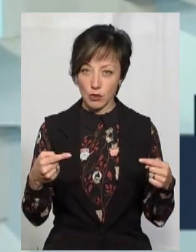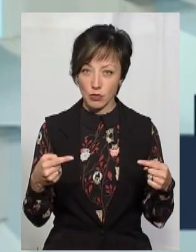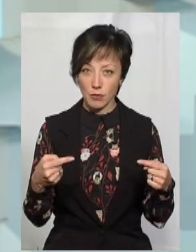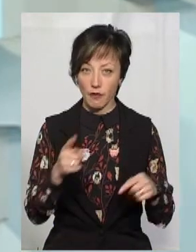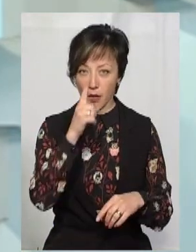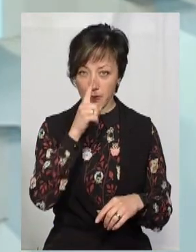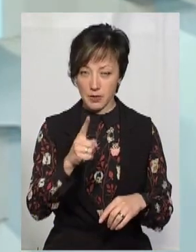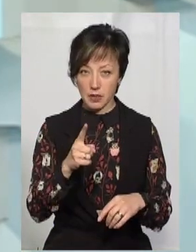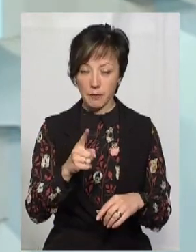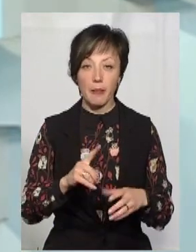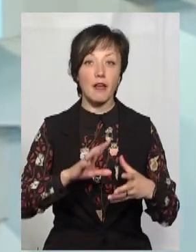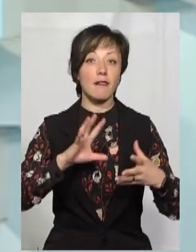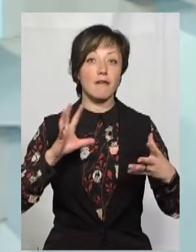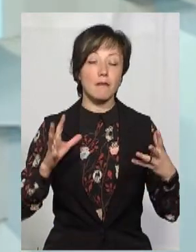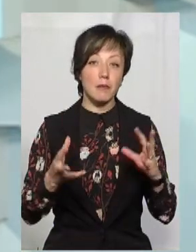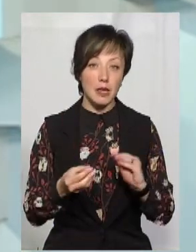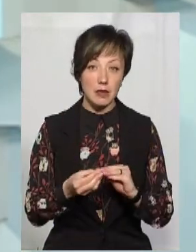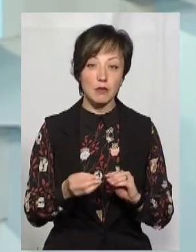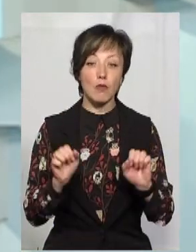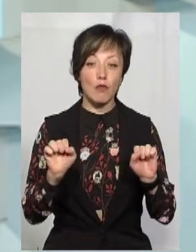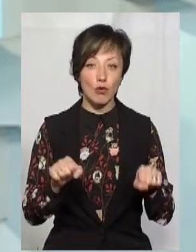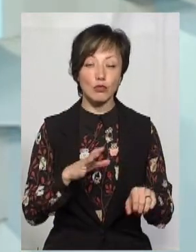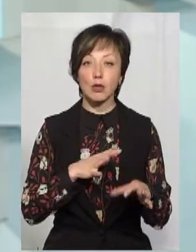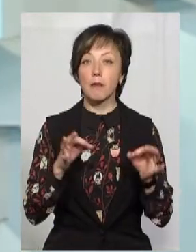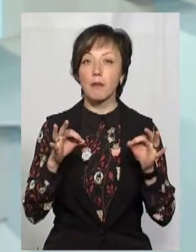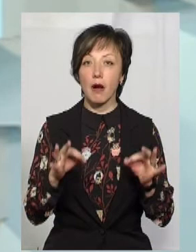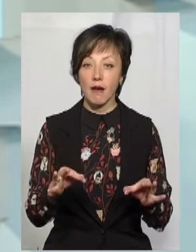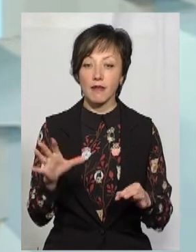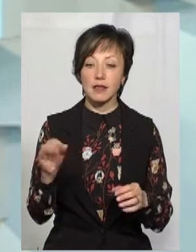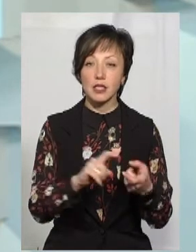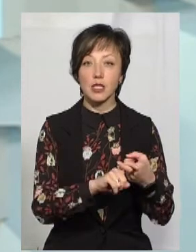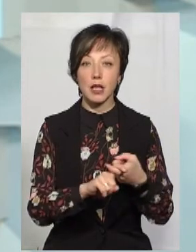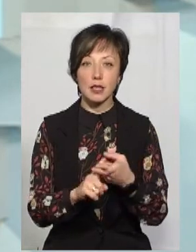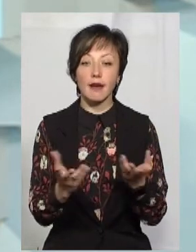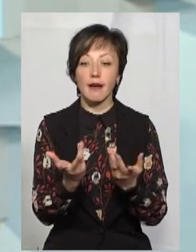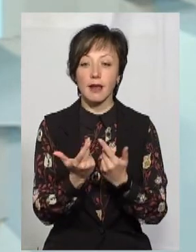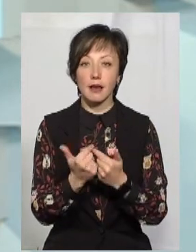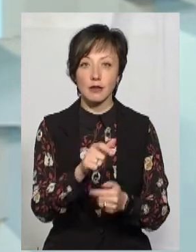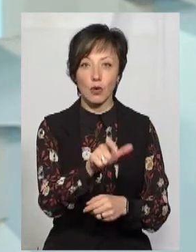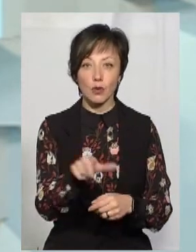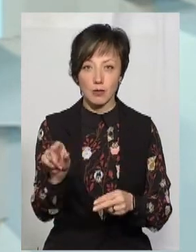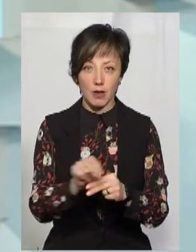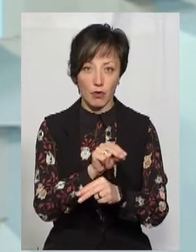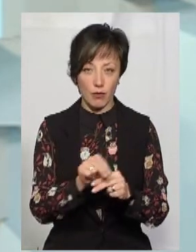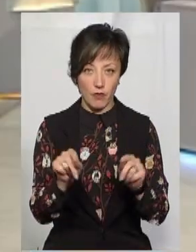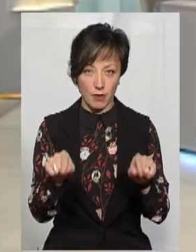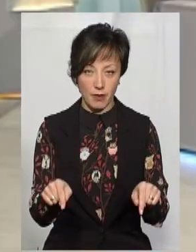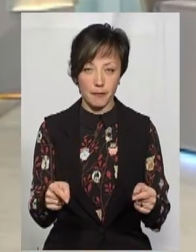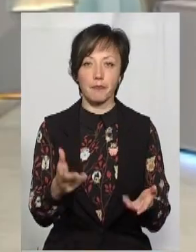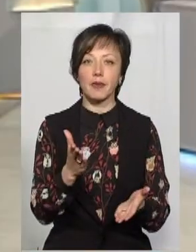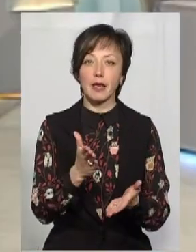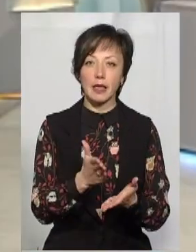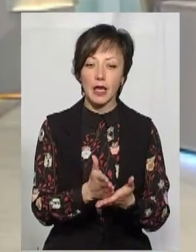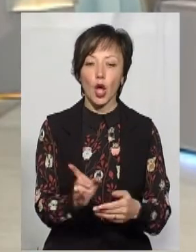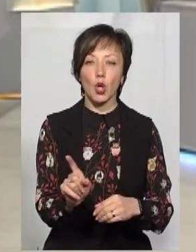на місяць. В принципі, це також може бути правдою. Чому? Тому що все залежить від того, яка кількість осіб знаходиться на лікуванні в тій або іншій лікарні. Є